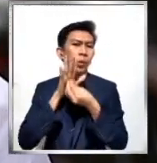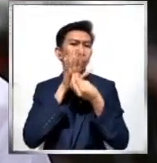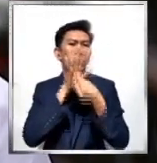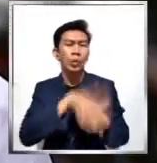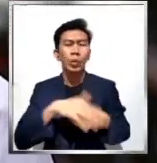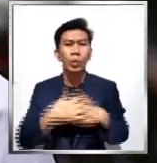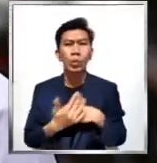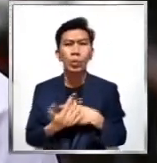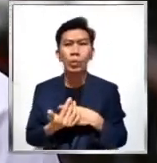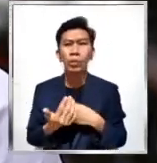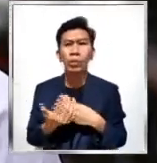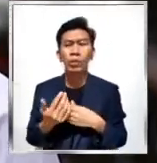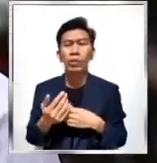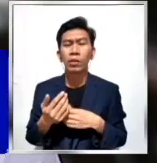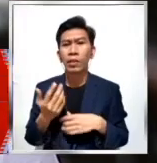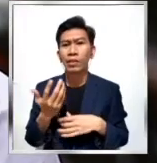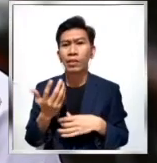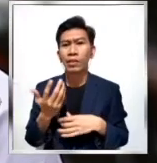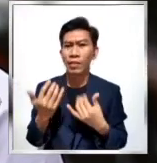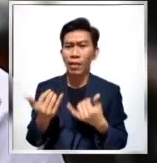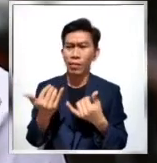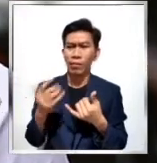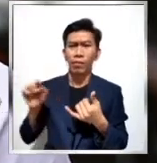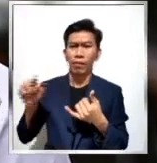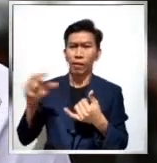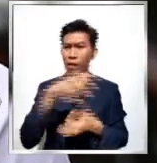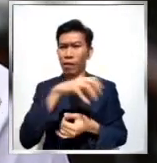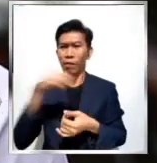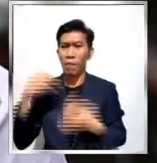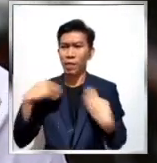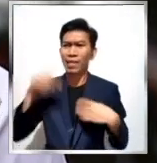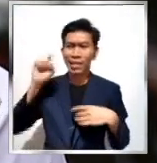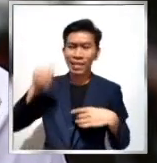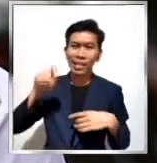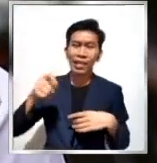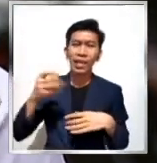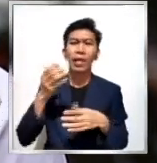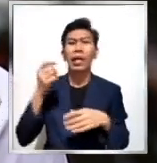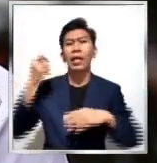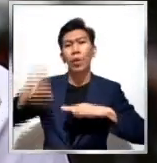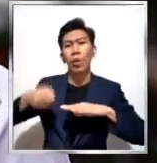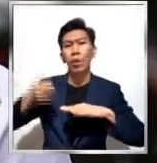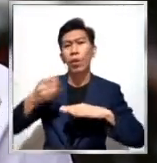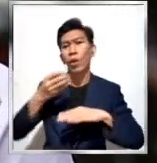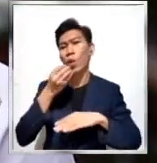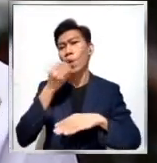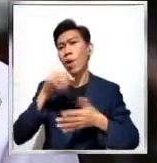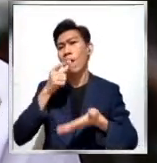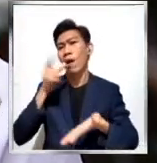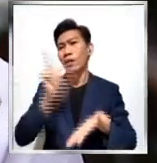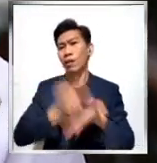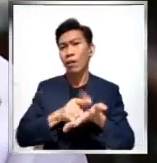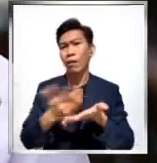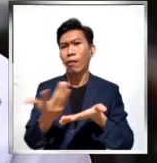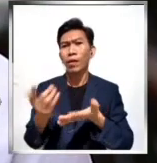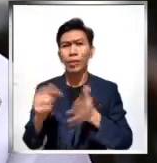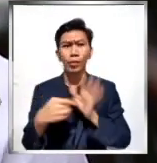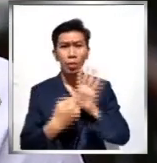to hold the body back again, there should be a court order which was not presented to the family and to the legal